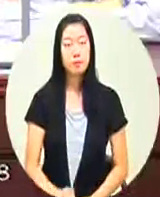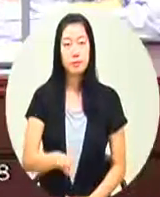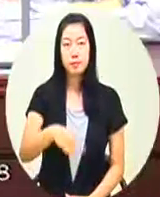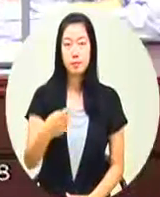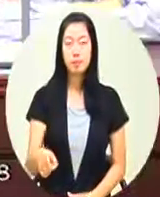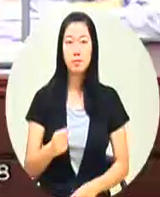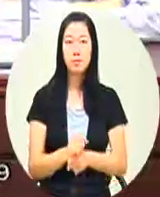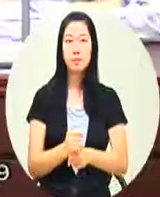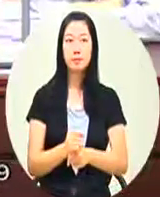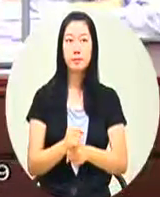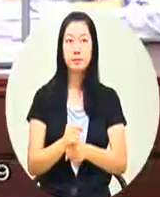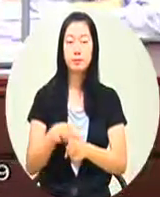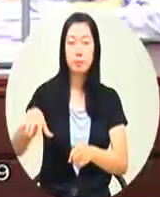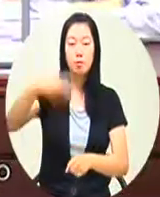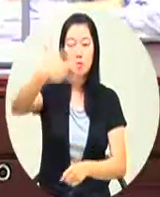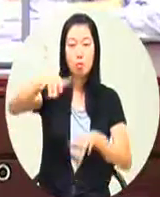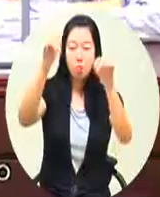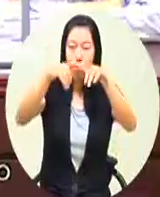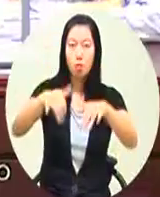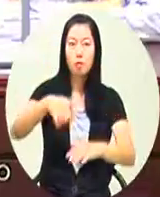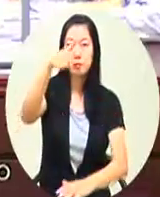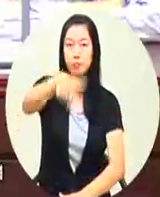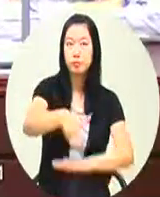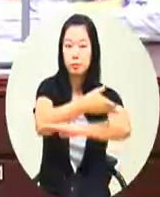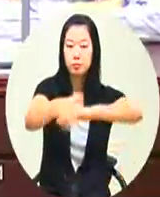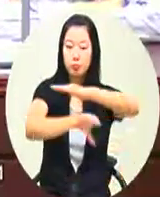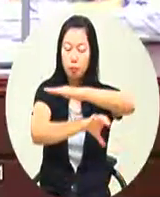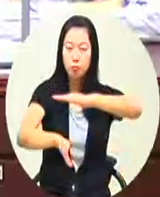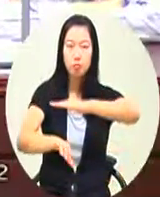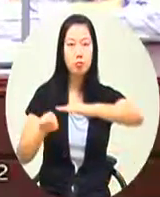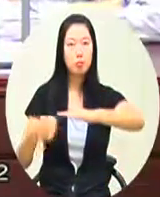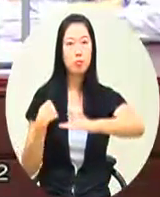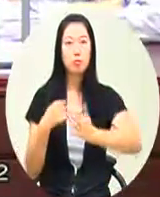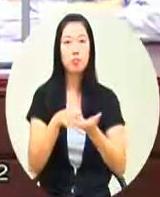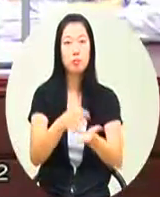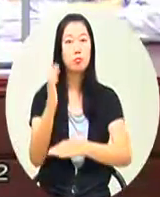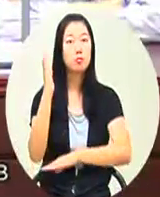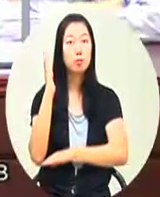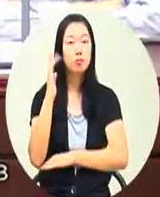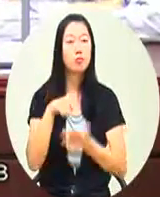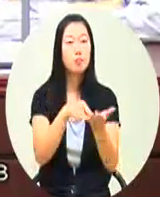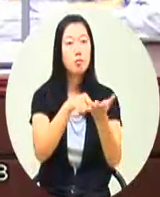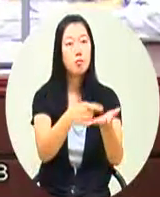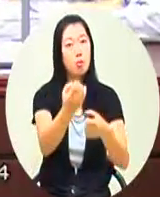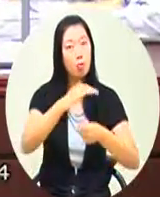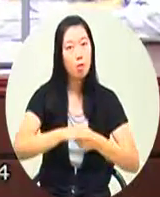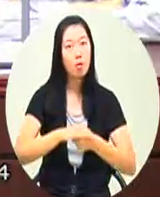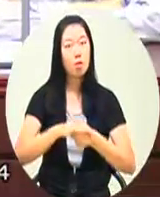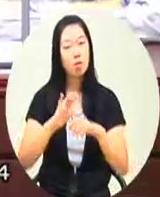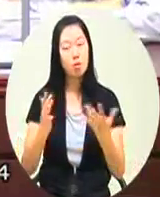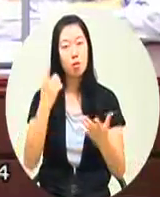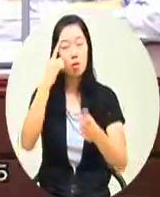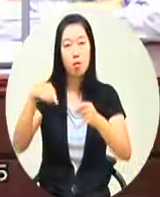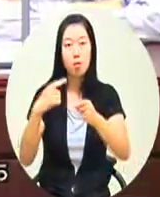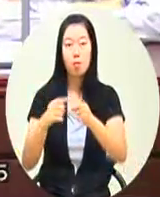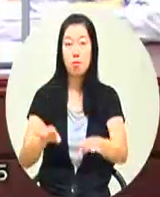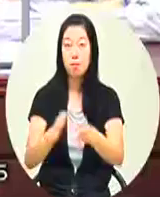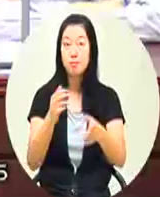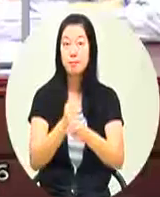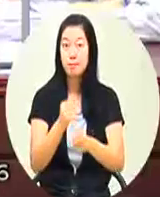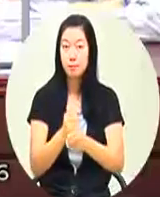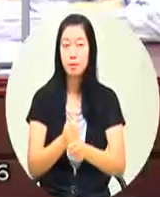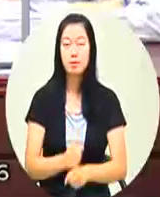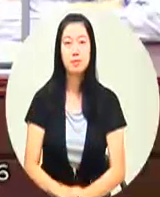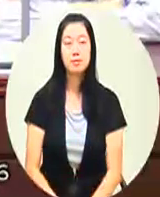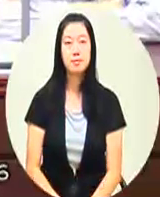的雨水下水道检讨规划，这个部分我们争取营建署的经费，那也是预计在明年开始执行。那这个部